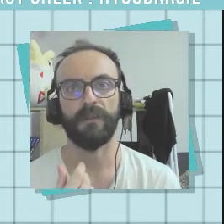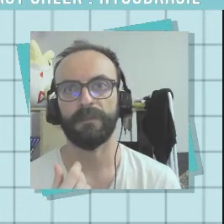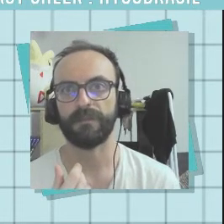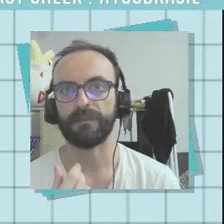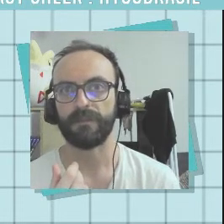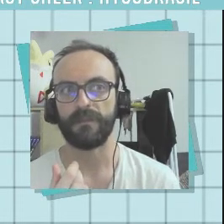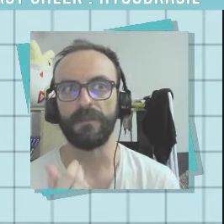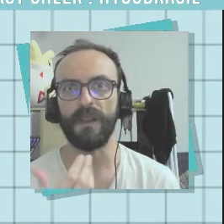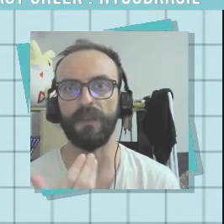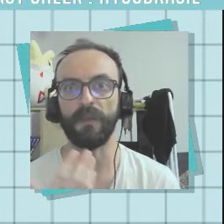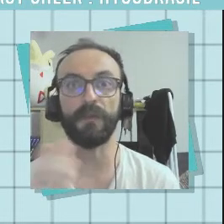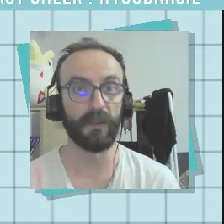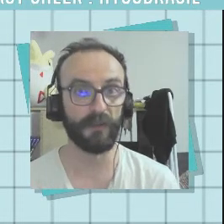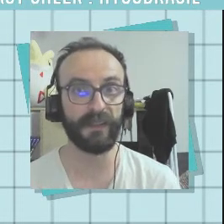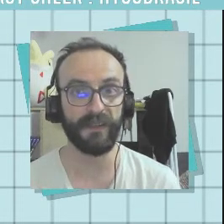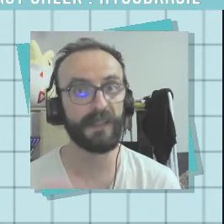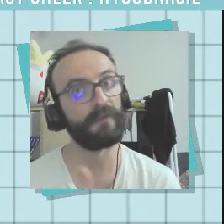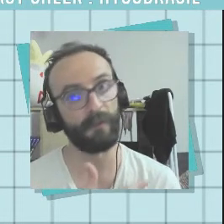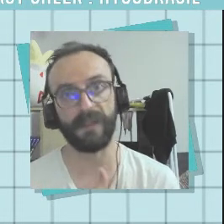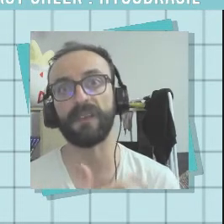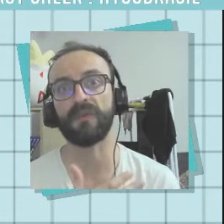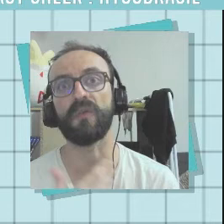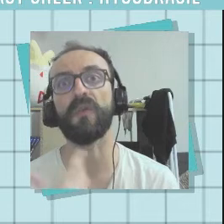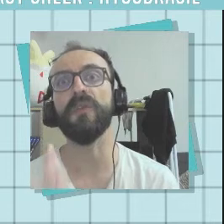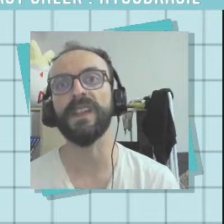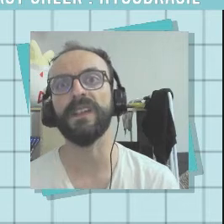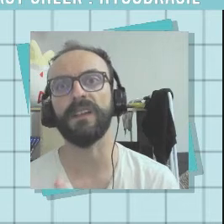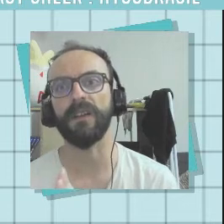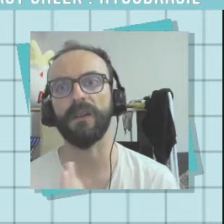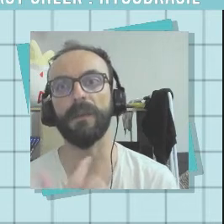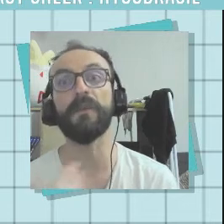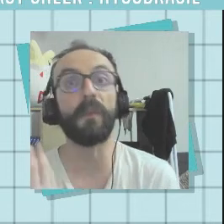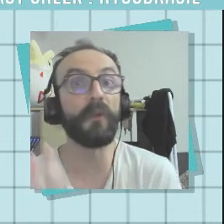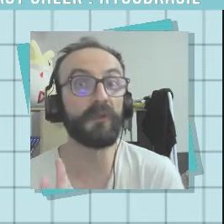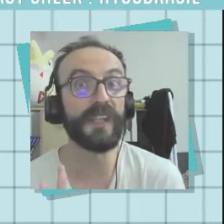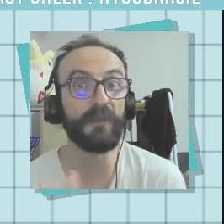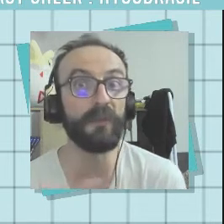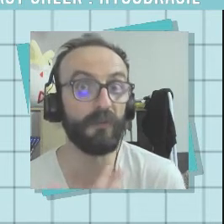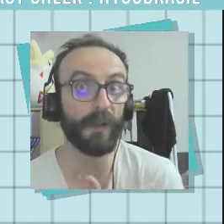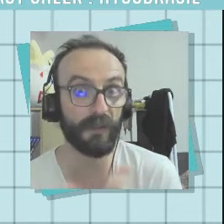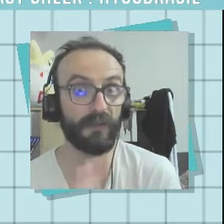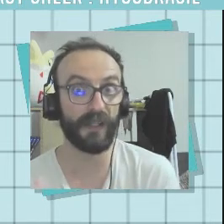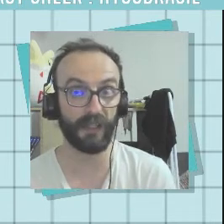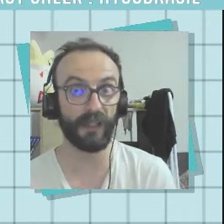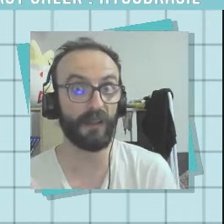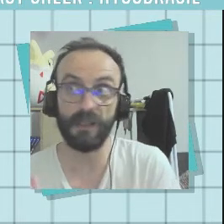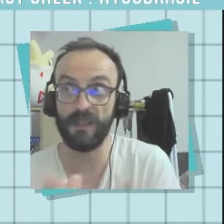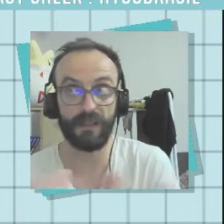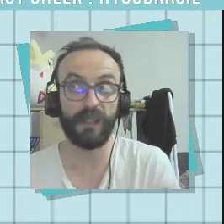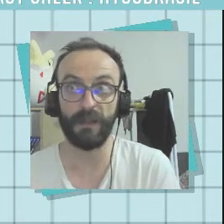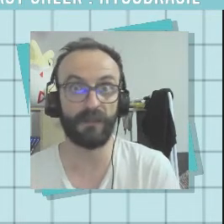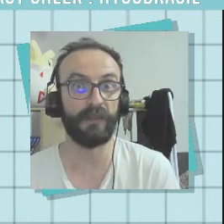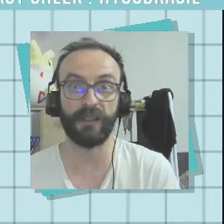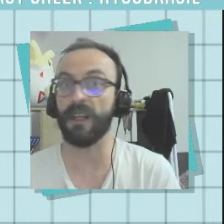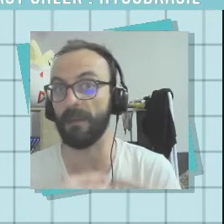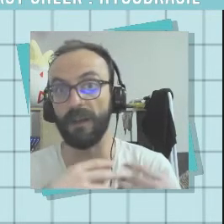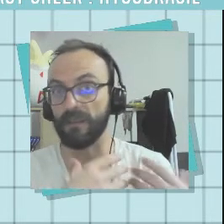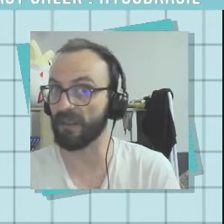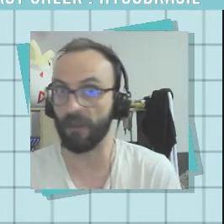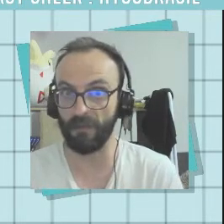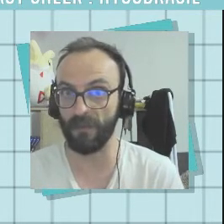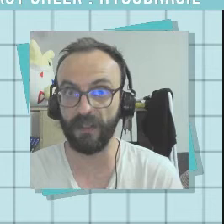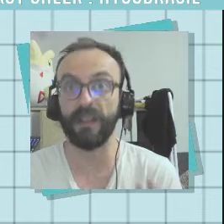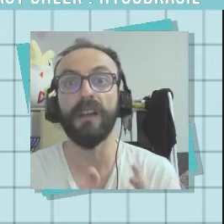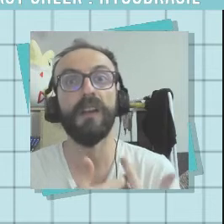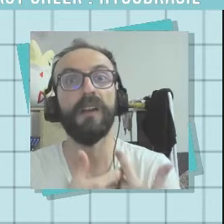Euh, le fait de connaître un signe ne veut pas dire que tu connais, même de prononcer le mot ne veut pas dire que tu sais l'écrire, hein. Bah, c'est le cas des personnes illettrées, elles parlent très